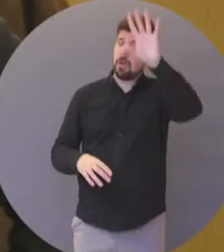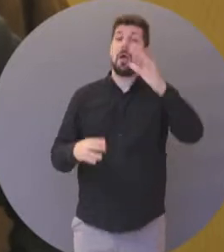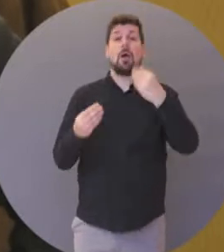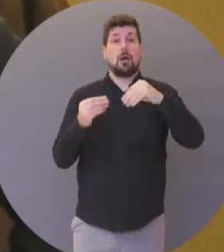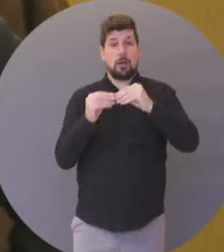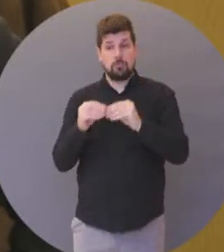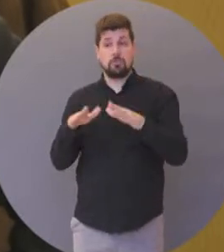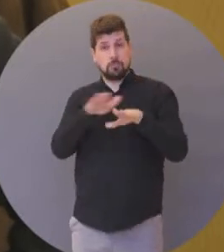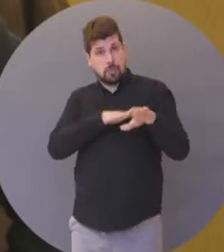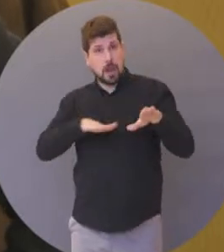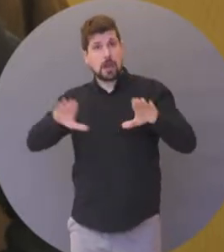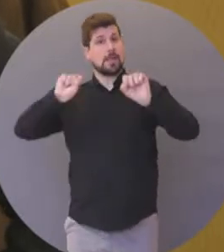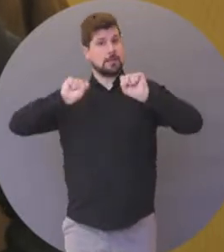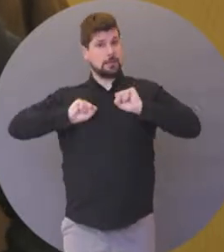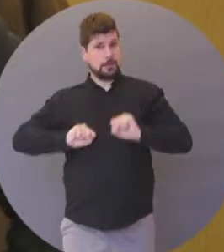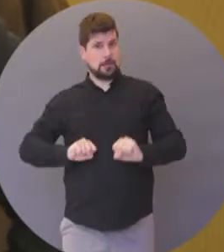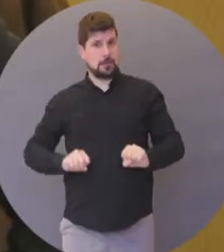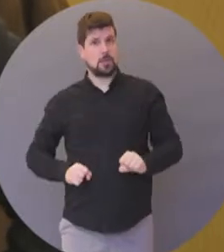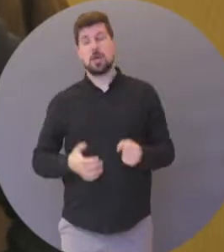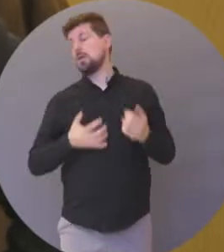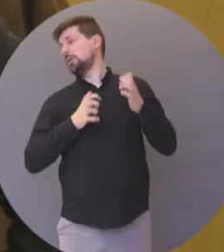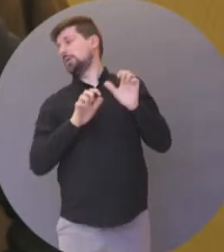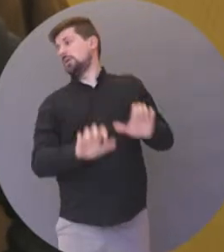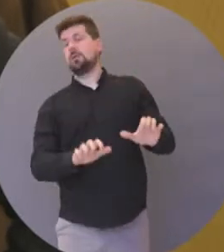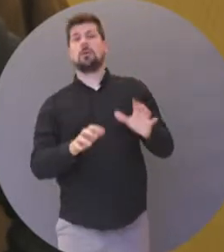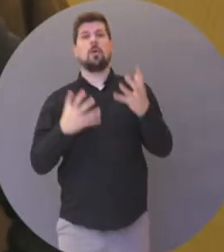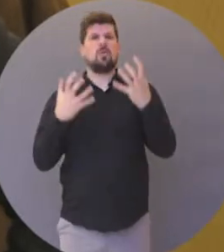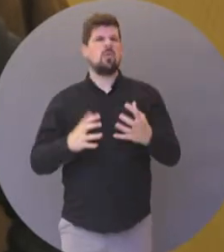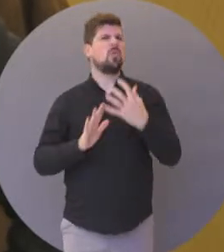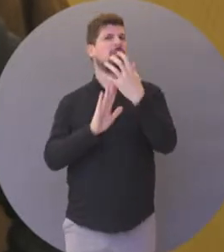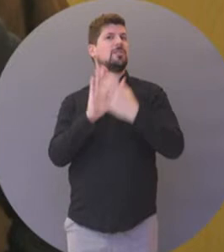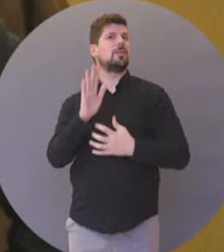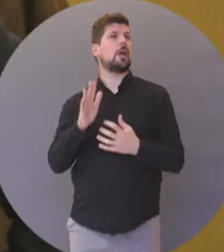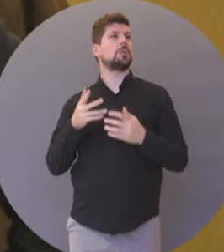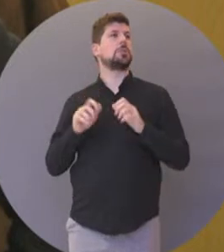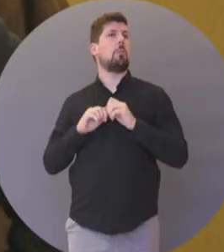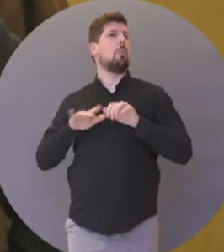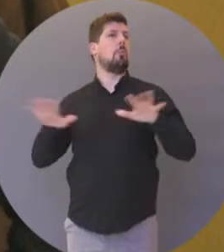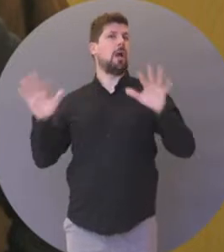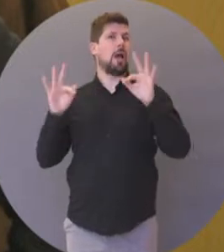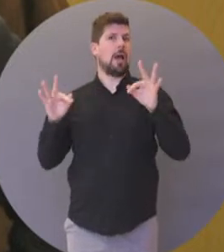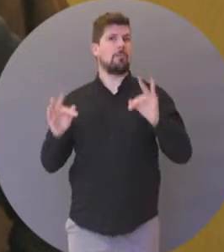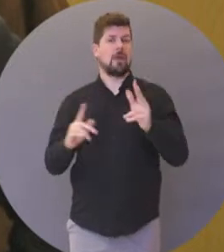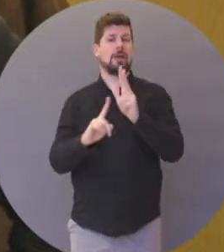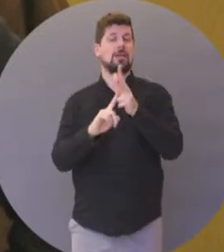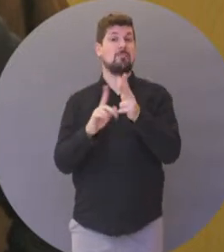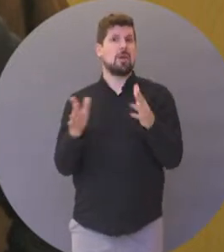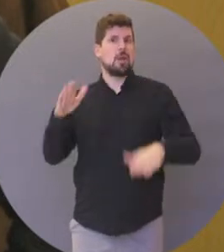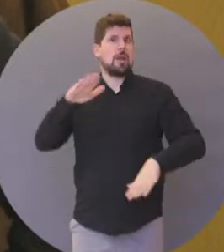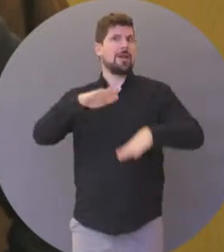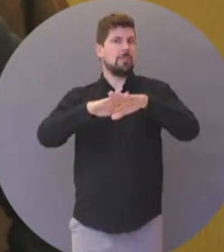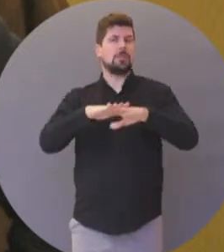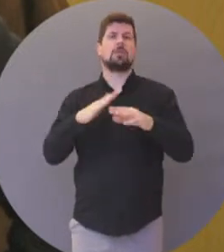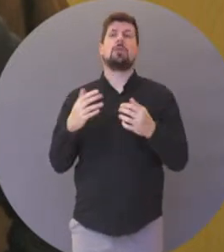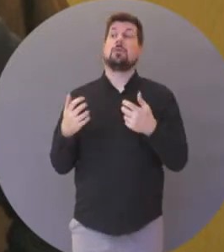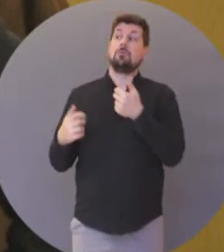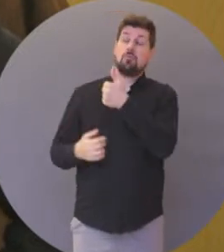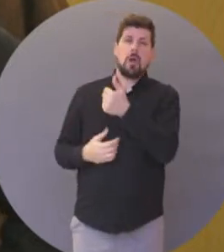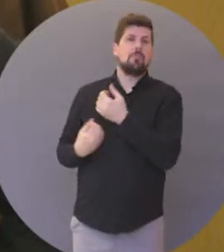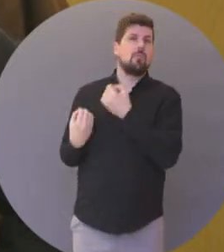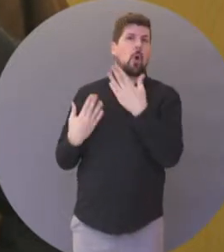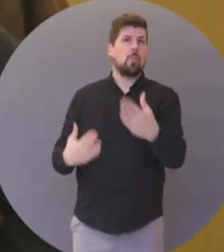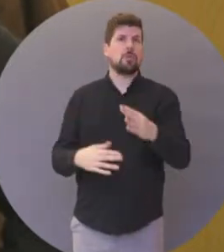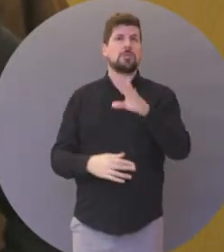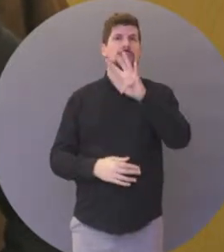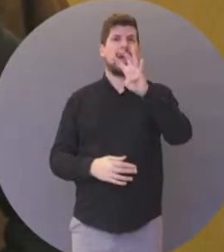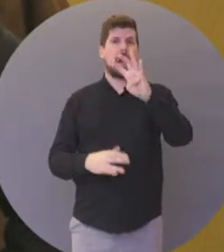temps fait barrage en tentant de faire passer un texte qui limitera l'implantation des parc éoliens en proposant notamment de les éloigner à plus